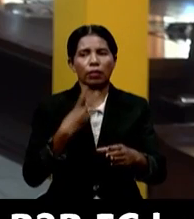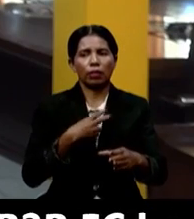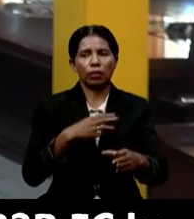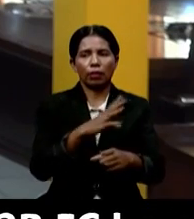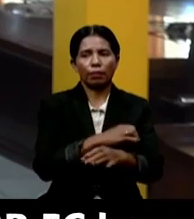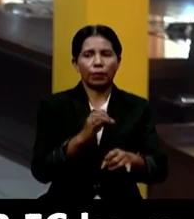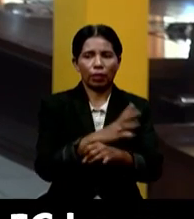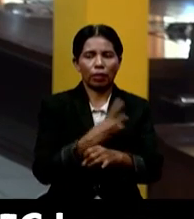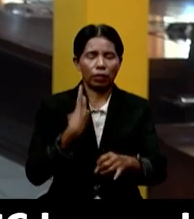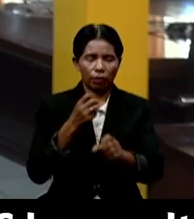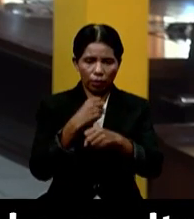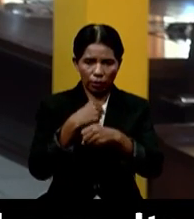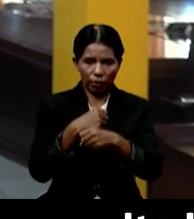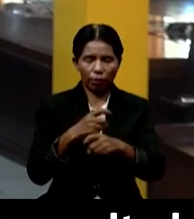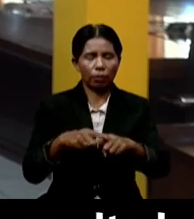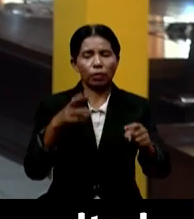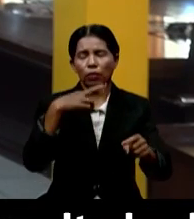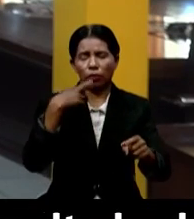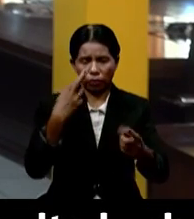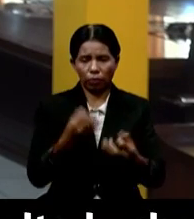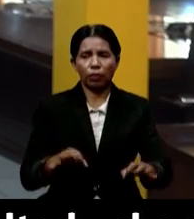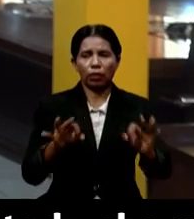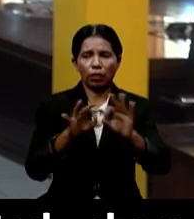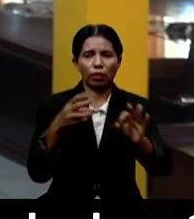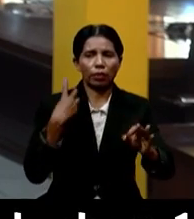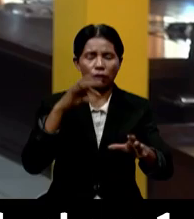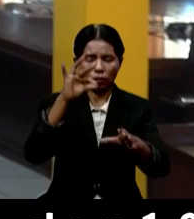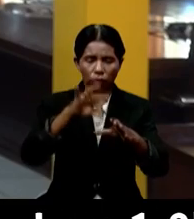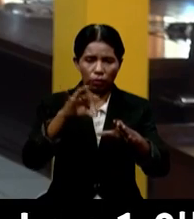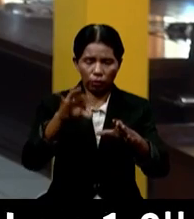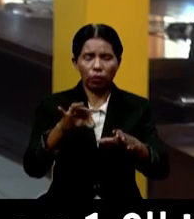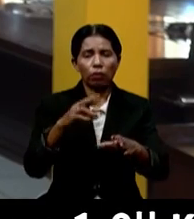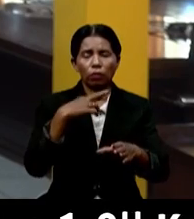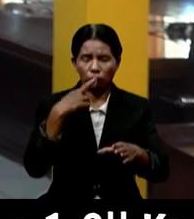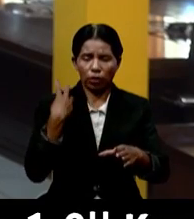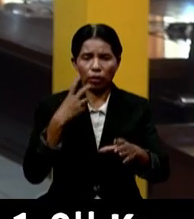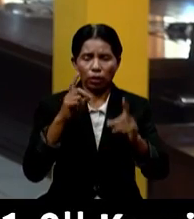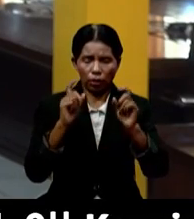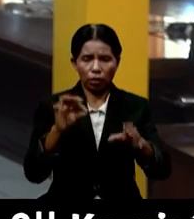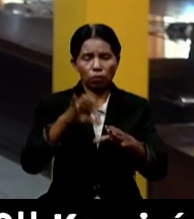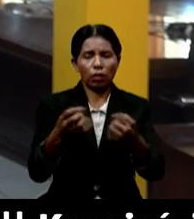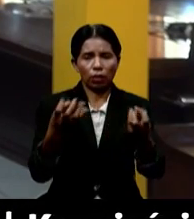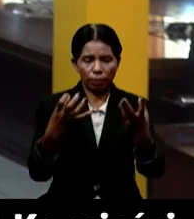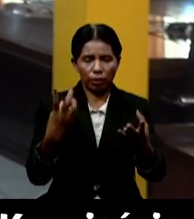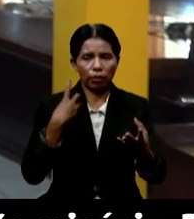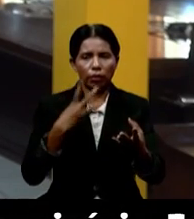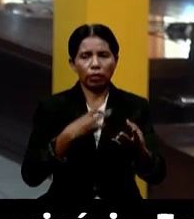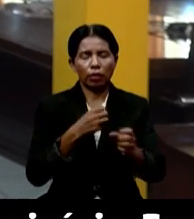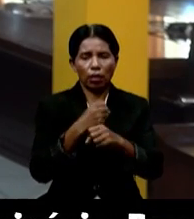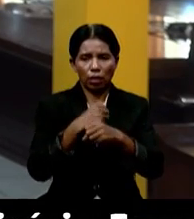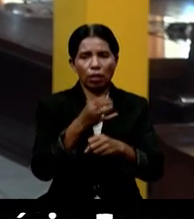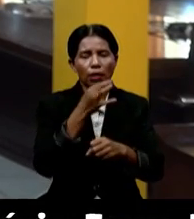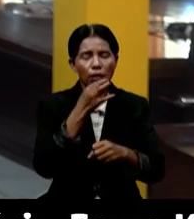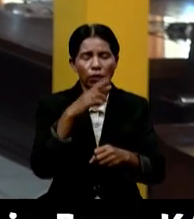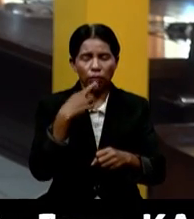fabrik apa sahaja para itu presur. Mai be fos ni itu ni produk lokal tengah saya ini produksi para tak kerak logo kita produksi tenaga fos rasik,